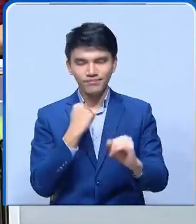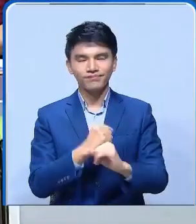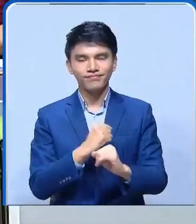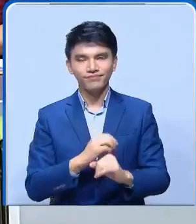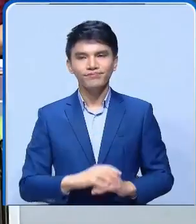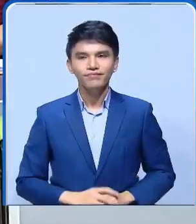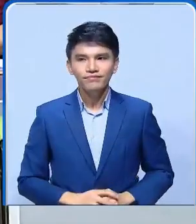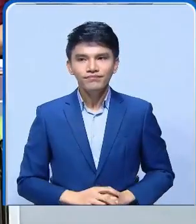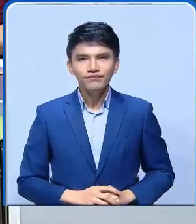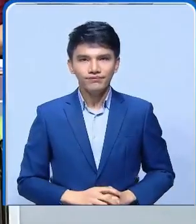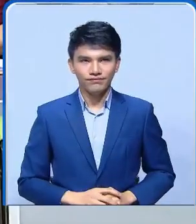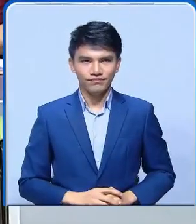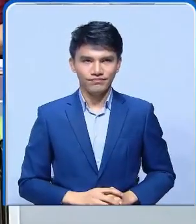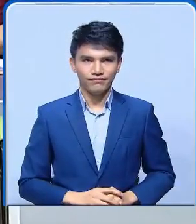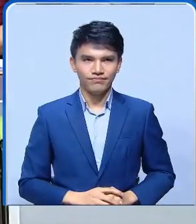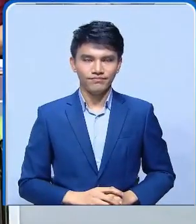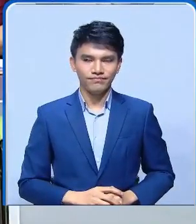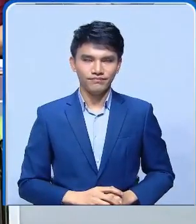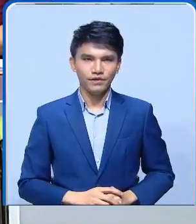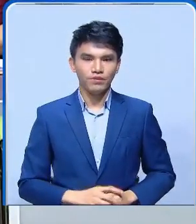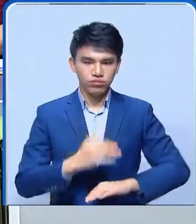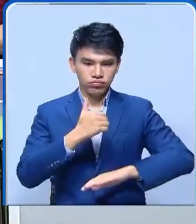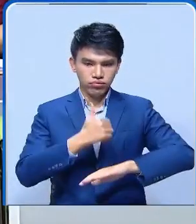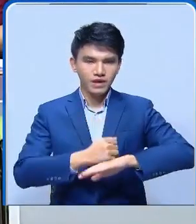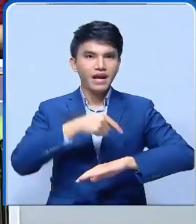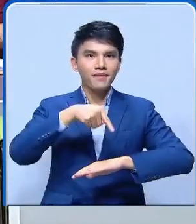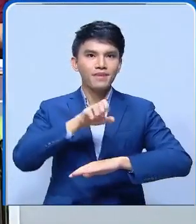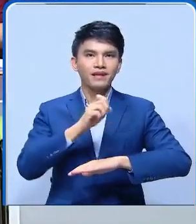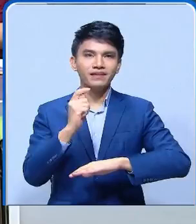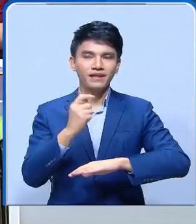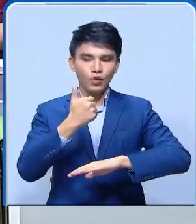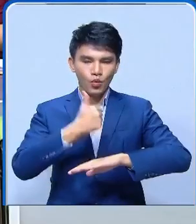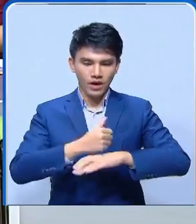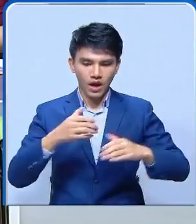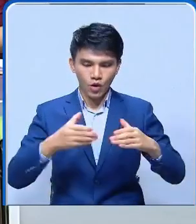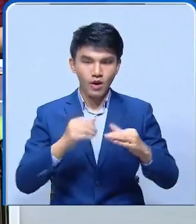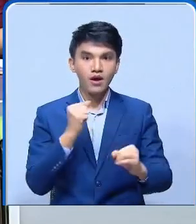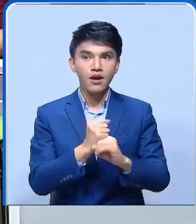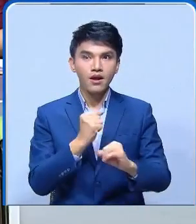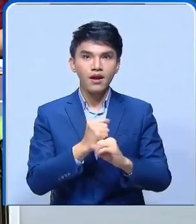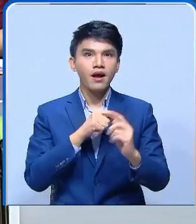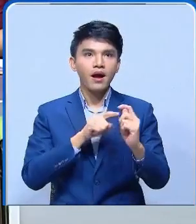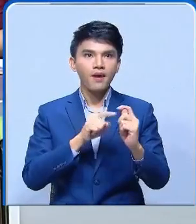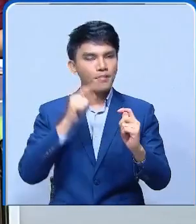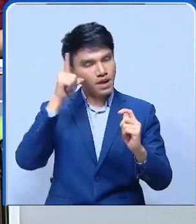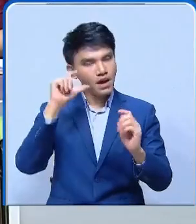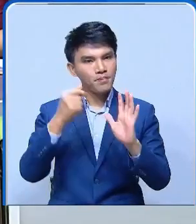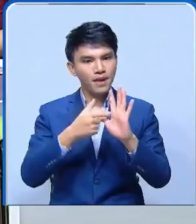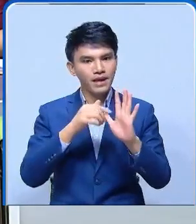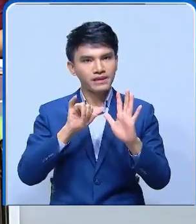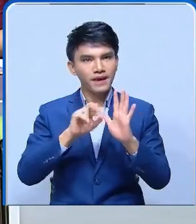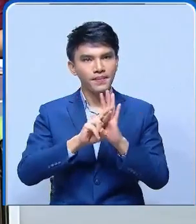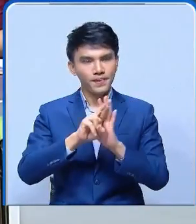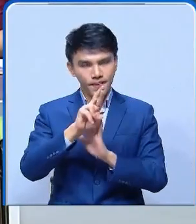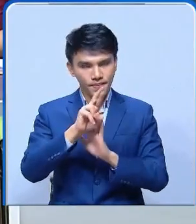คุณผู้ชมคะนายสุภชัยเอกอุ่นผู้ว่าการ PEA พร้อมคณะผู้บริหารค่ะมีการลงพื้นที่ไปที่อำเภอแม่สายจังหวัดเชียงรายนะค